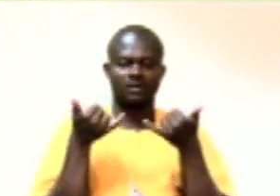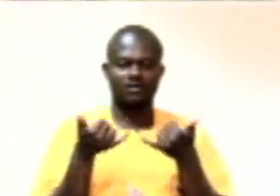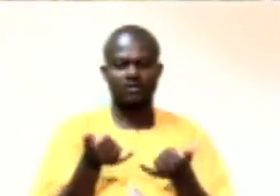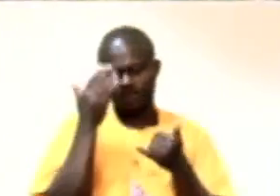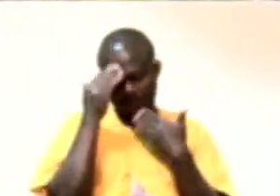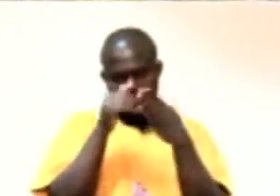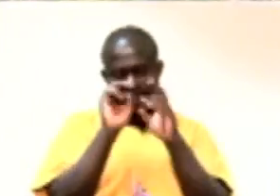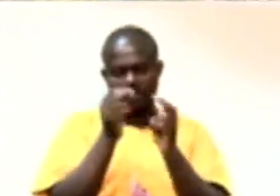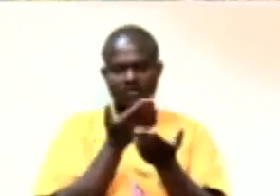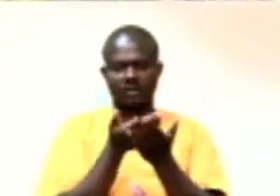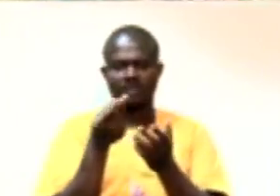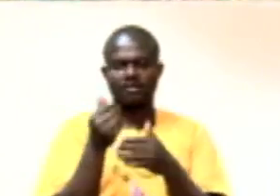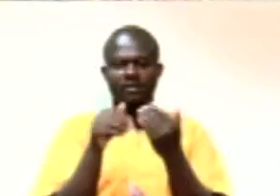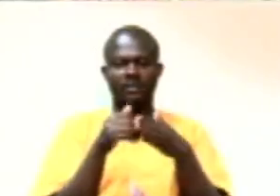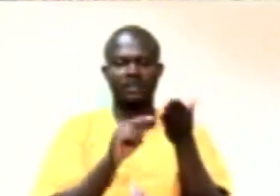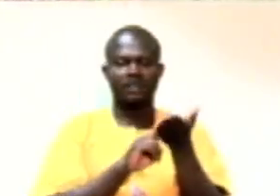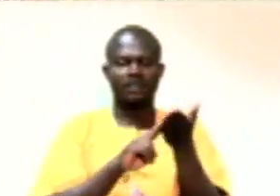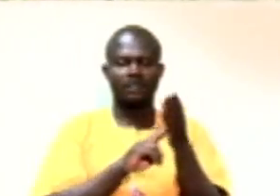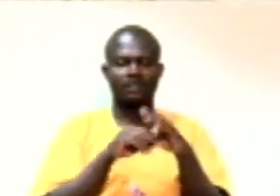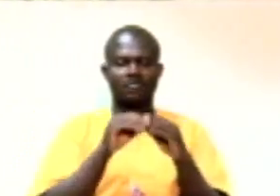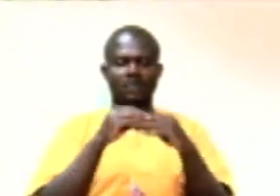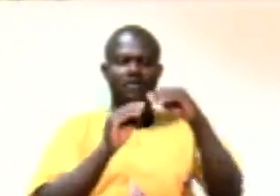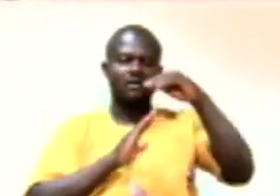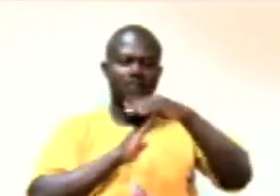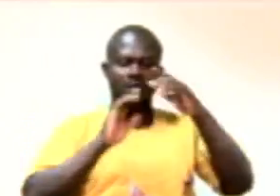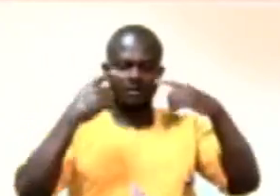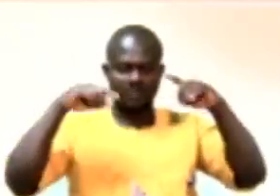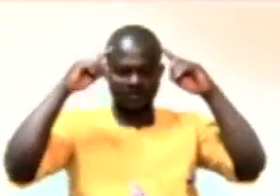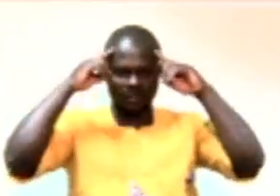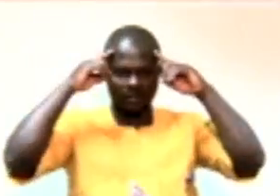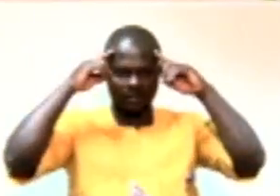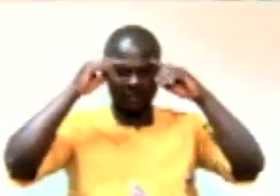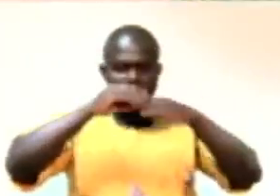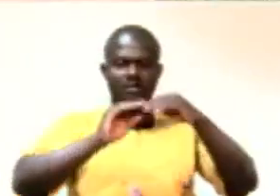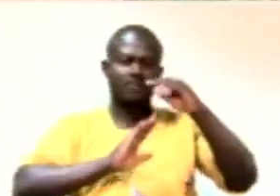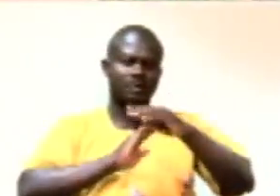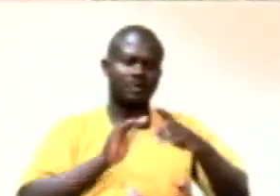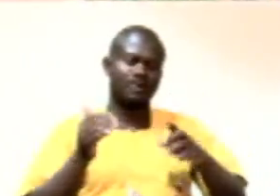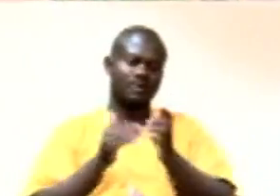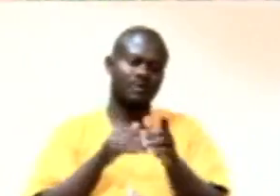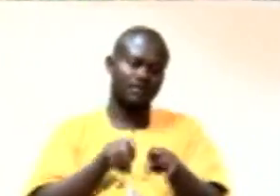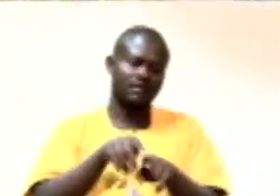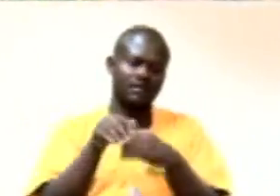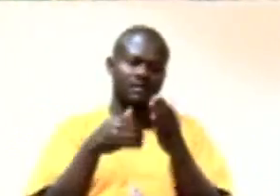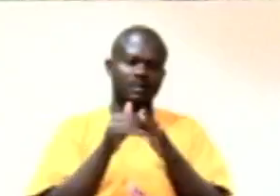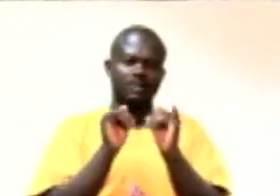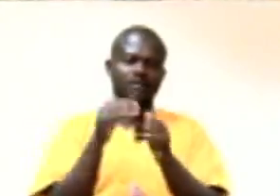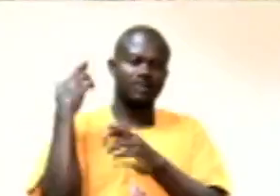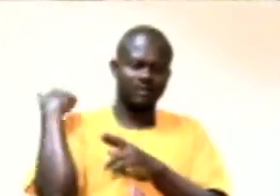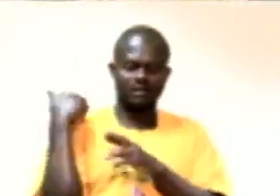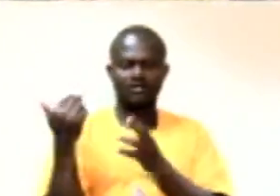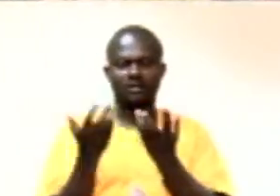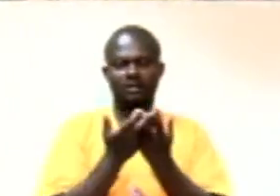kuko zasabaga amafaranga yo gukoresha ku buyobozi bukuru bwa kaminuza. Ubuyobozi bukuru nabwo buzasigarana inshingano